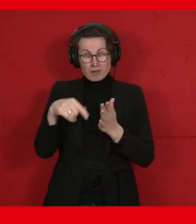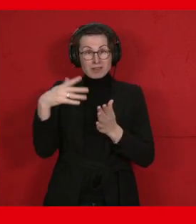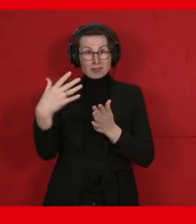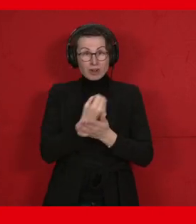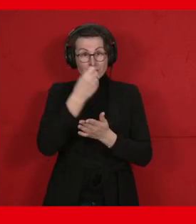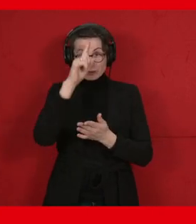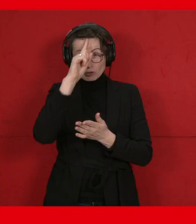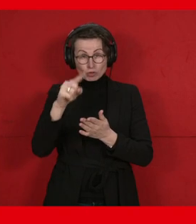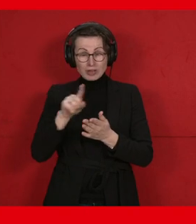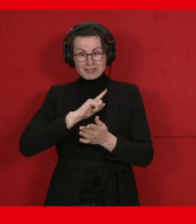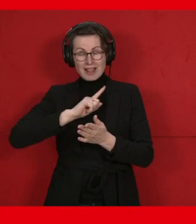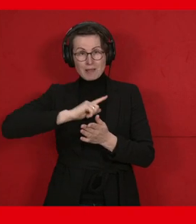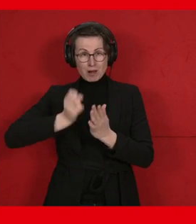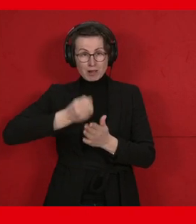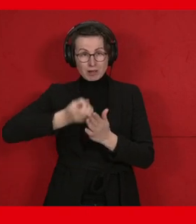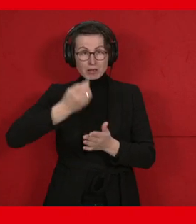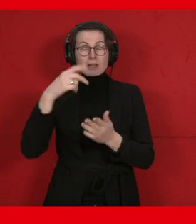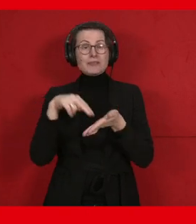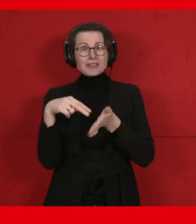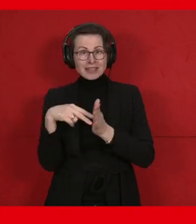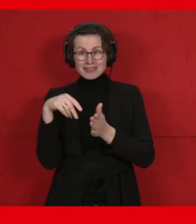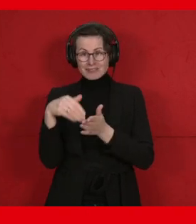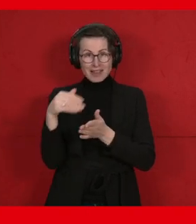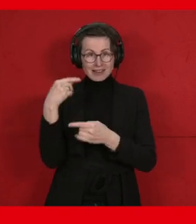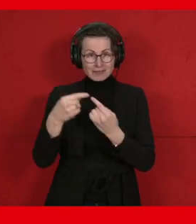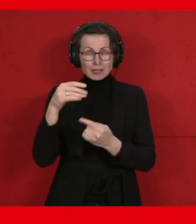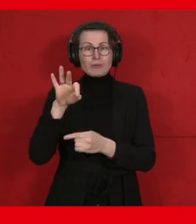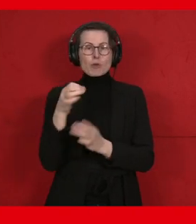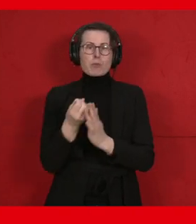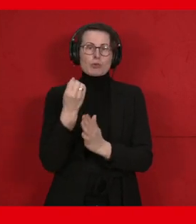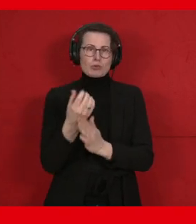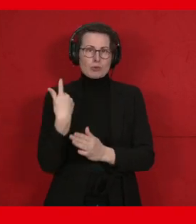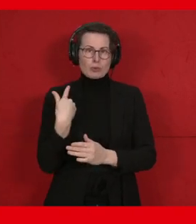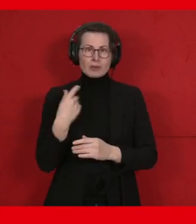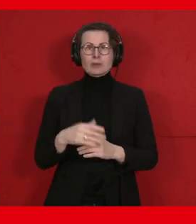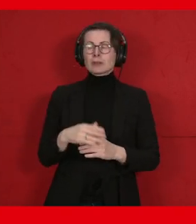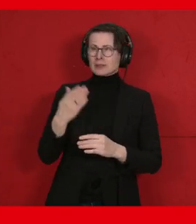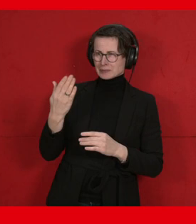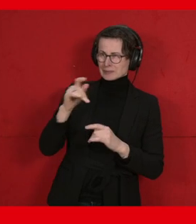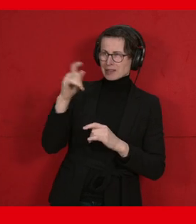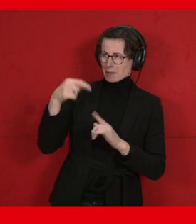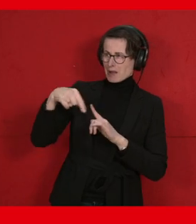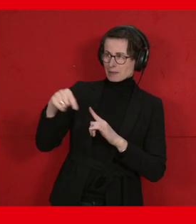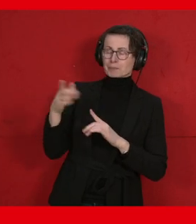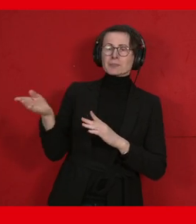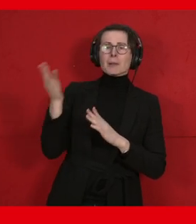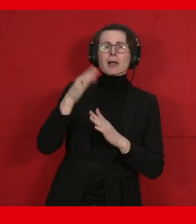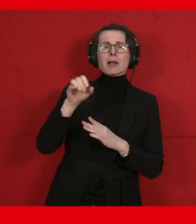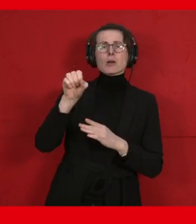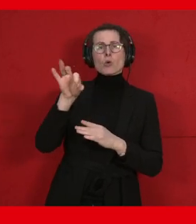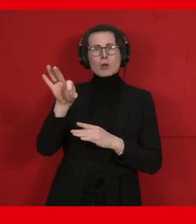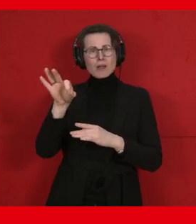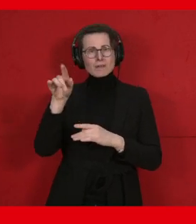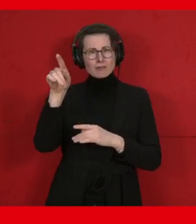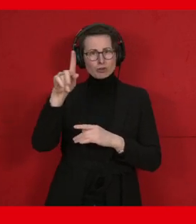und von der Weiterentwicklung der Technologien zur Produktion grünen Wasserstoffs ab. Darüber können wir vielleicht gleich noch sprechen, aber Olaf Scholz ist ja auch ein wichtiger